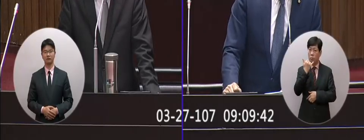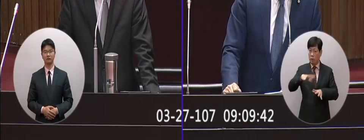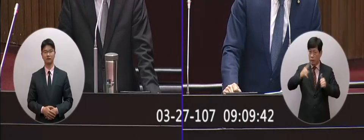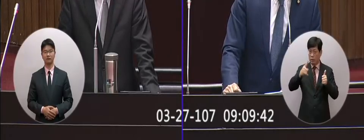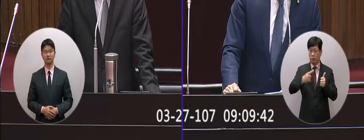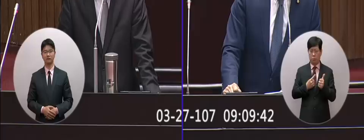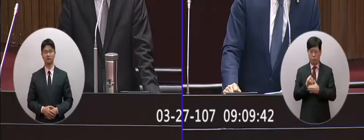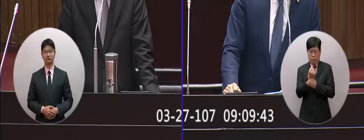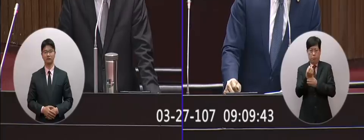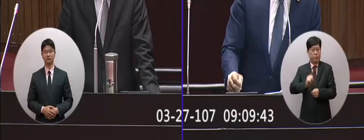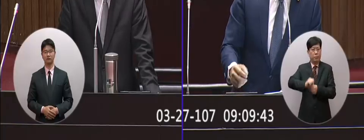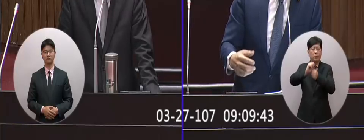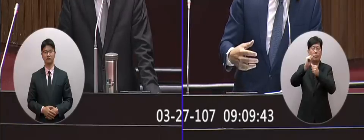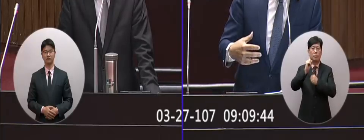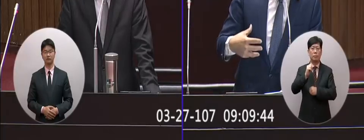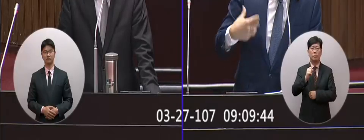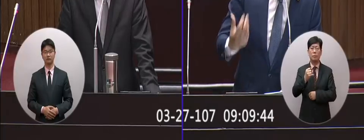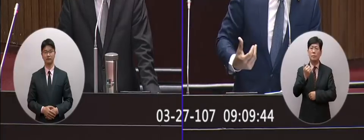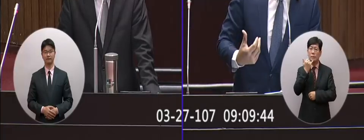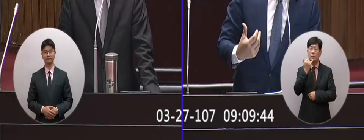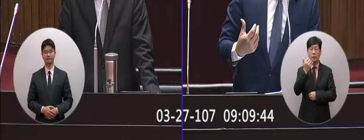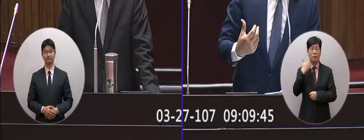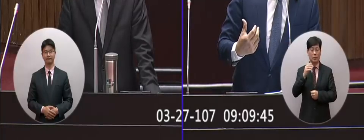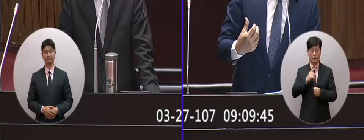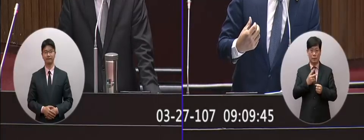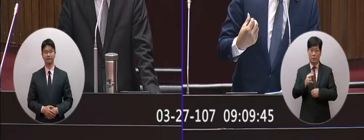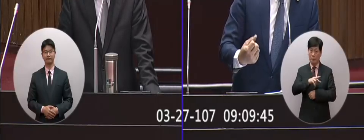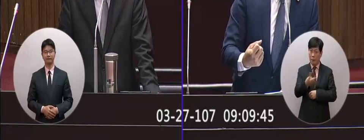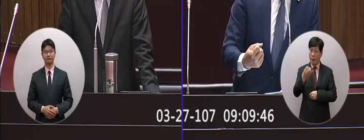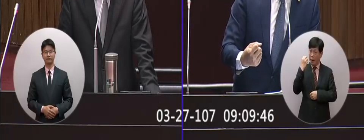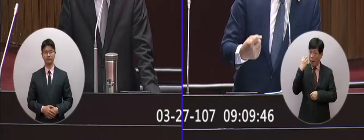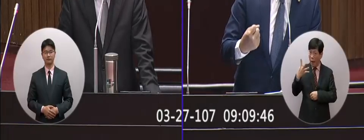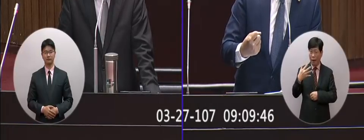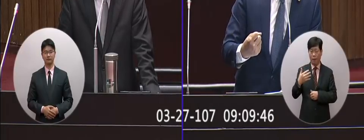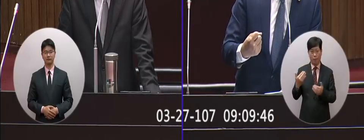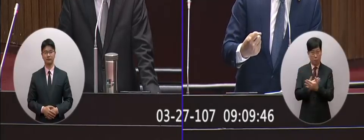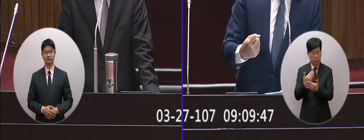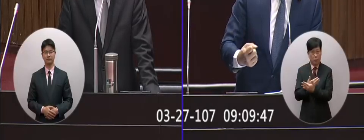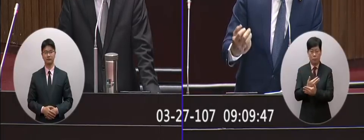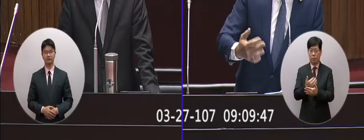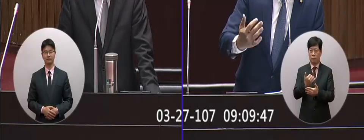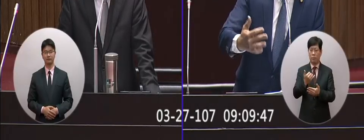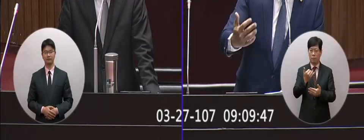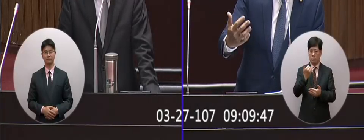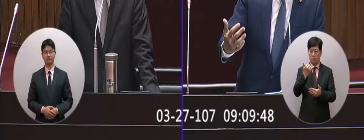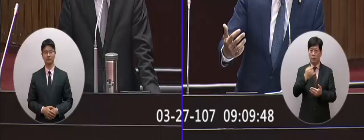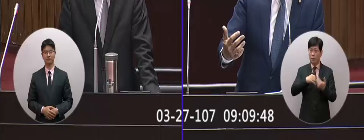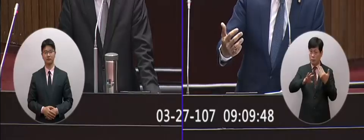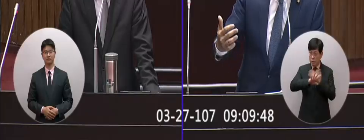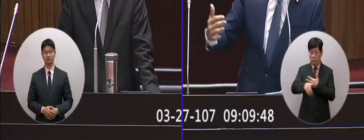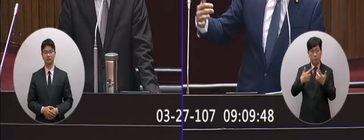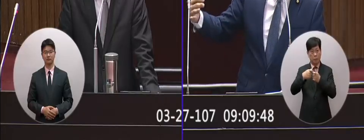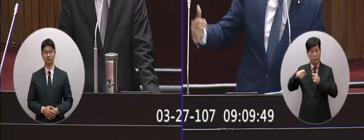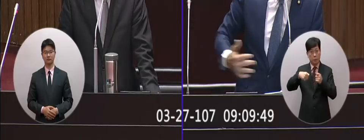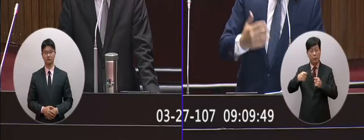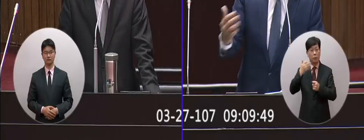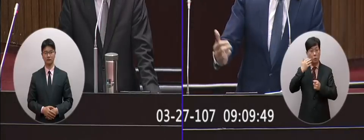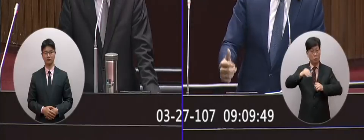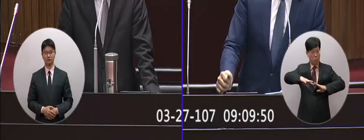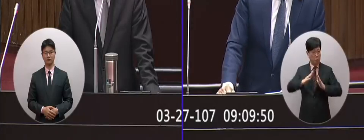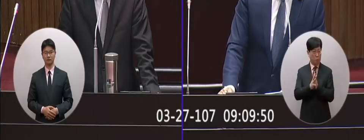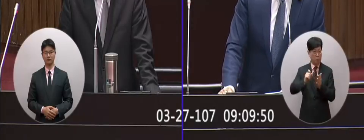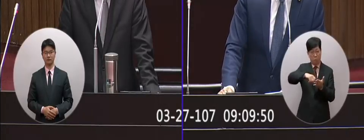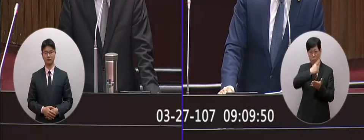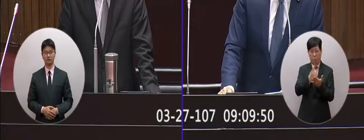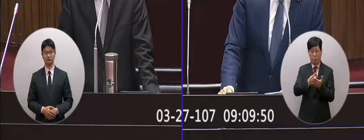给予更多的支持，让他们搞不好在汰换的这个意愿上或者比率上，甚至是相关配套措施上，如果没有办法一口